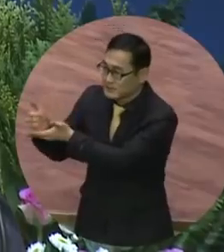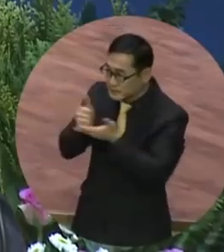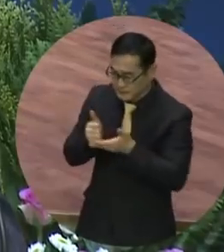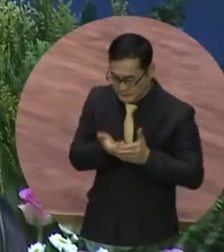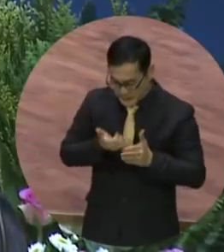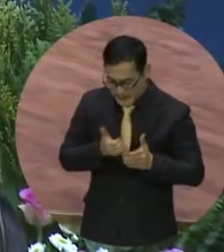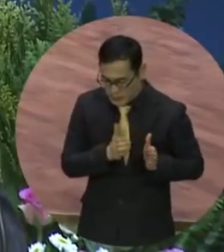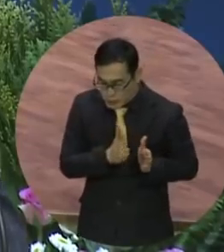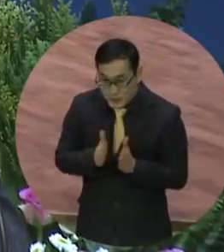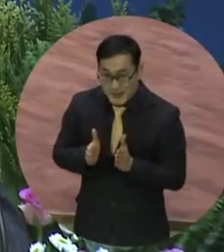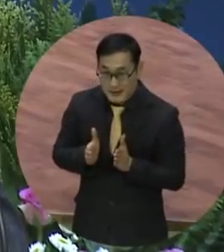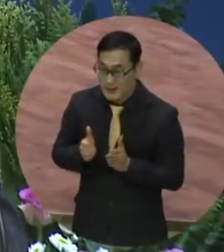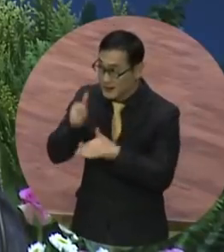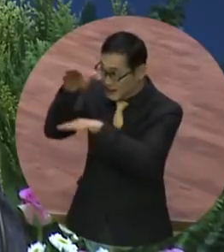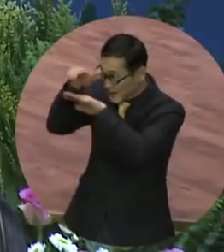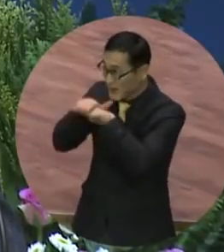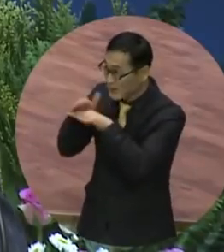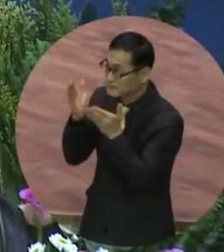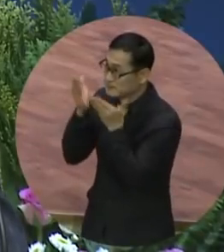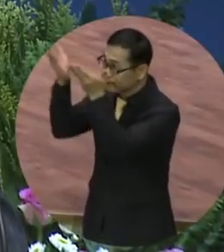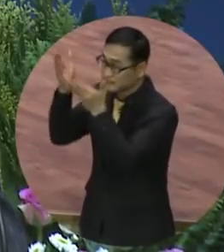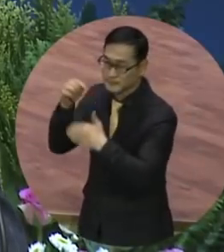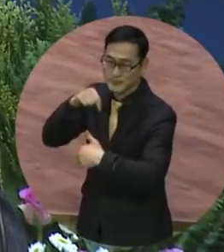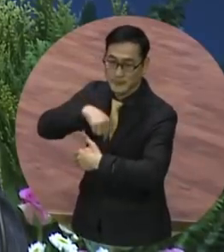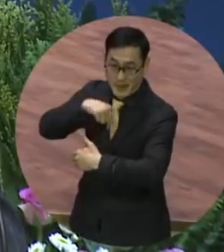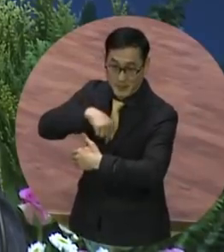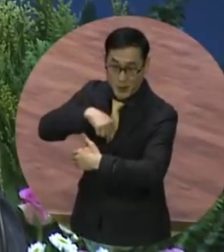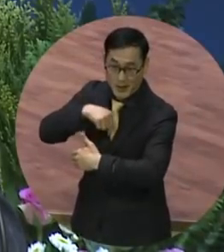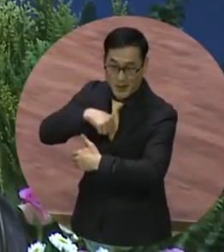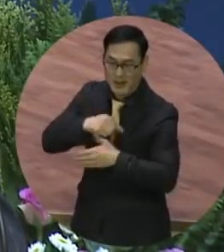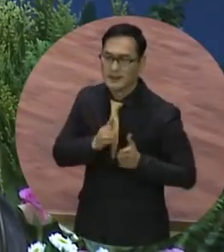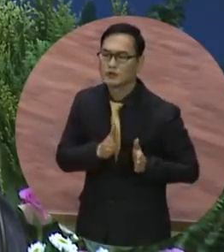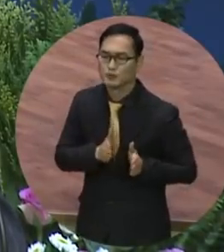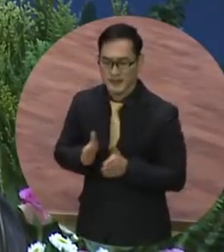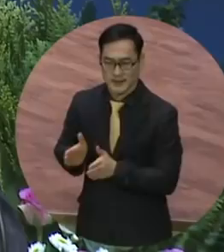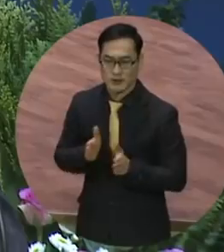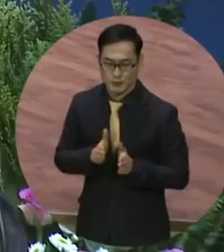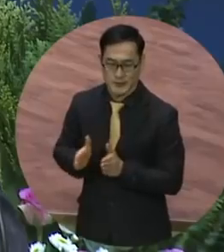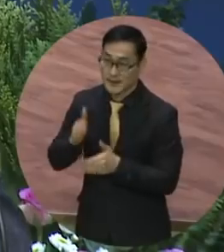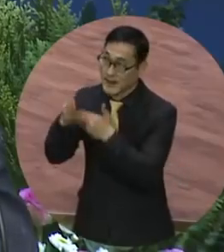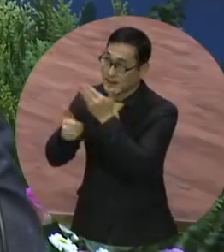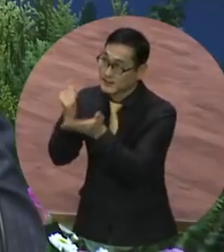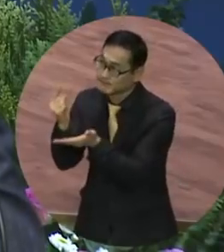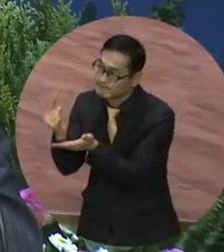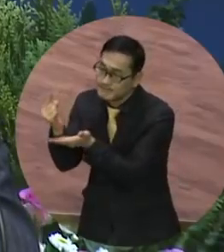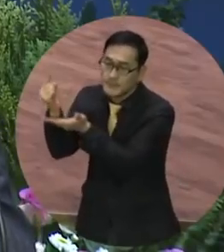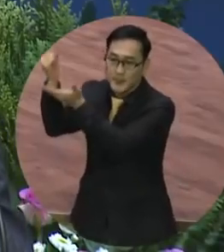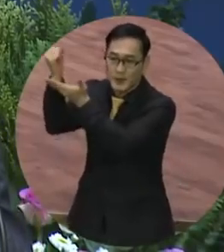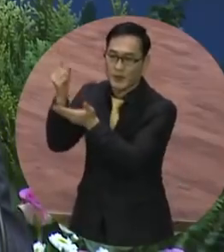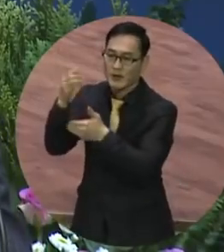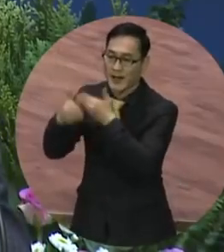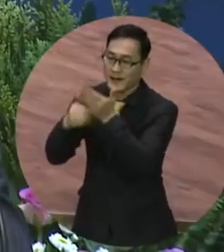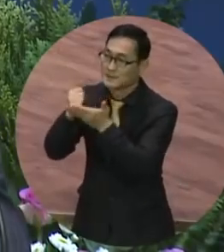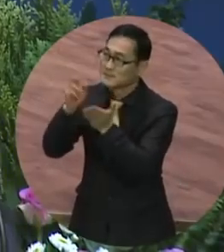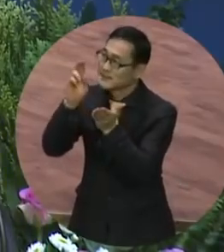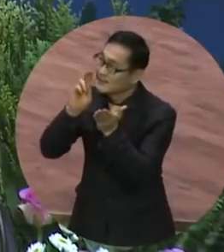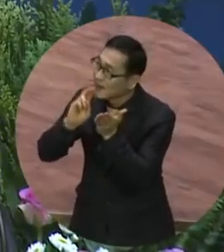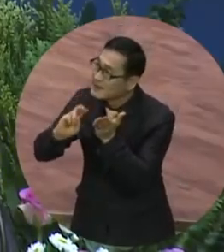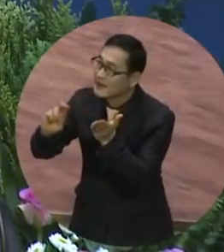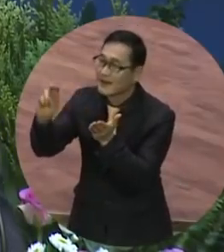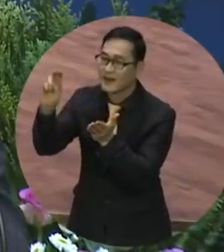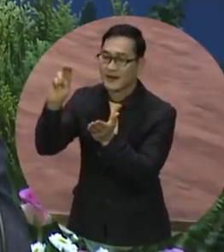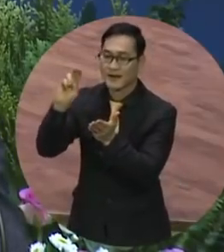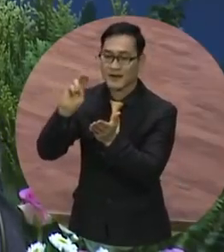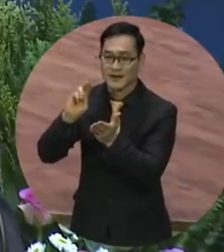하나님을 예배합시다. 늘 예배하는 삶, 하나님을 높이는 사람, 하나님을 찬양하는 삶, 그